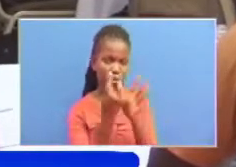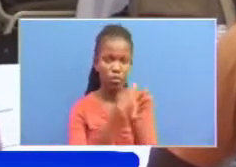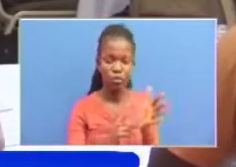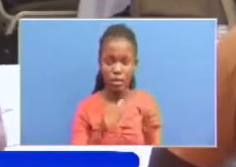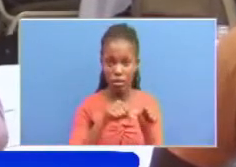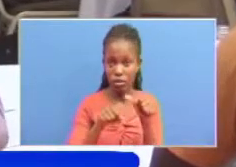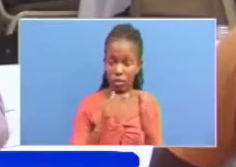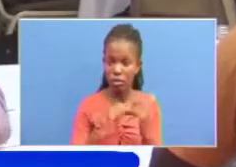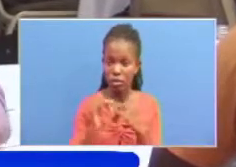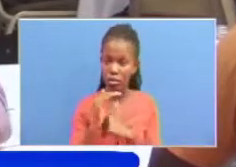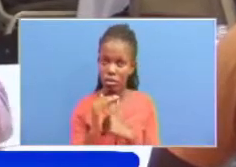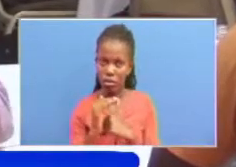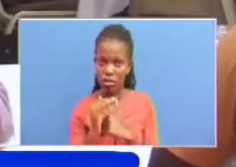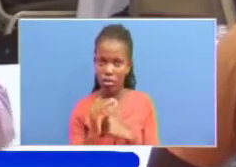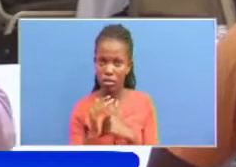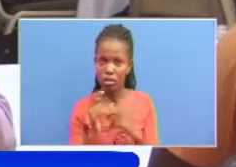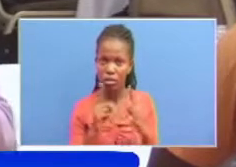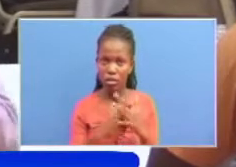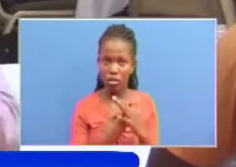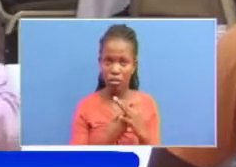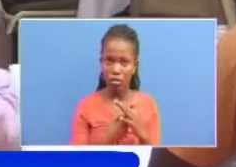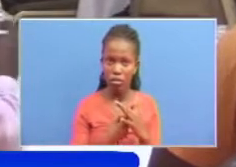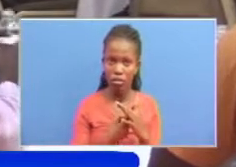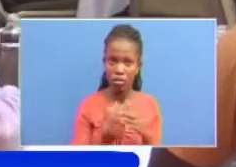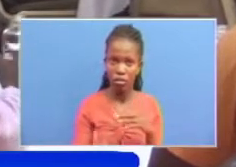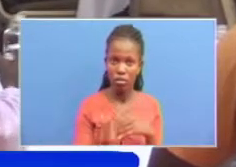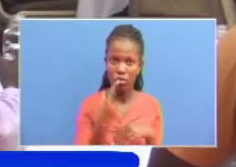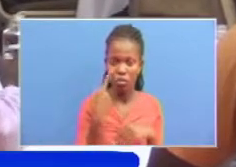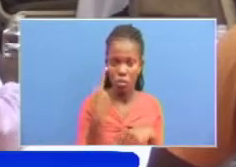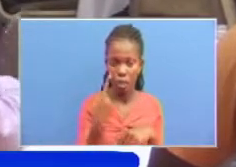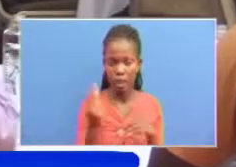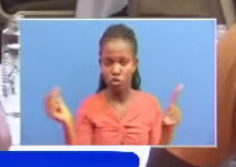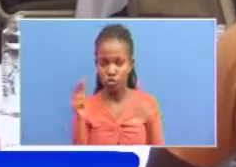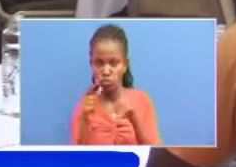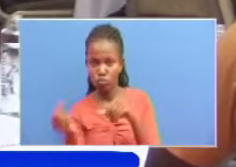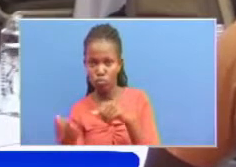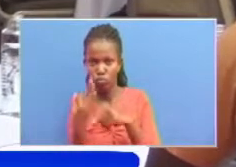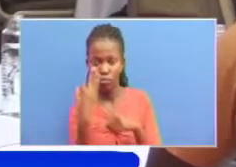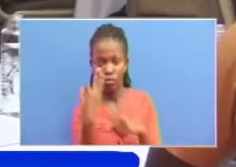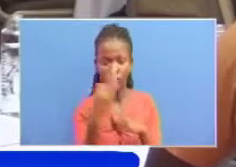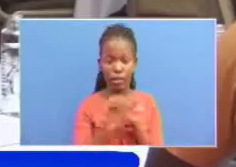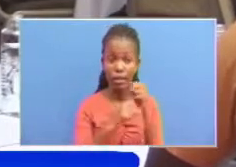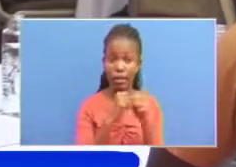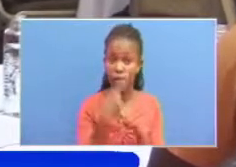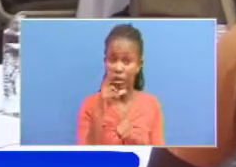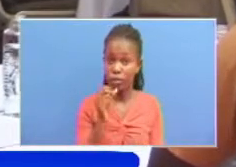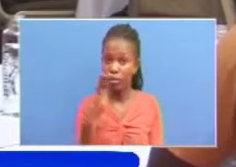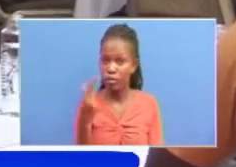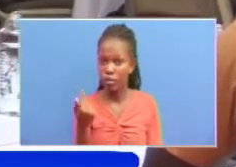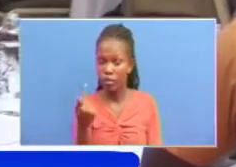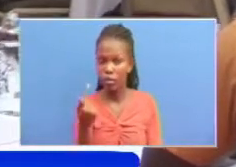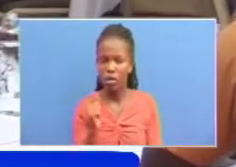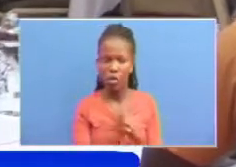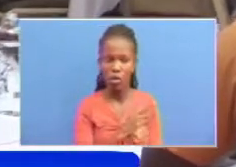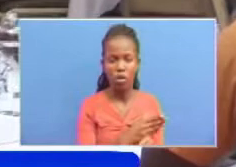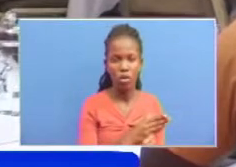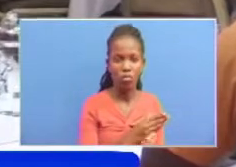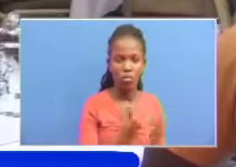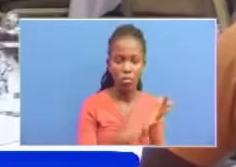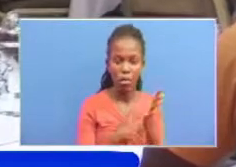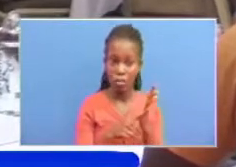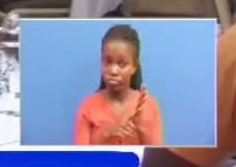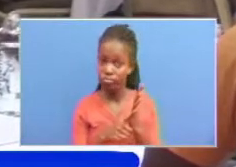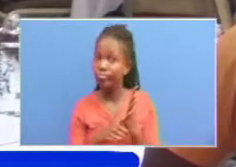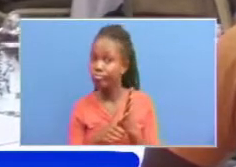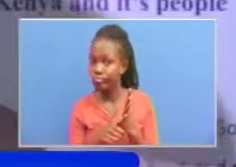ii, tawangeleke ite kuma mwaini wa mbengi, nyamwaini wa katatu mwaka uu, uwa uwa ikuwa ya corona ni wawe tuatakio, kitumikia kuangeleka